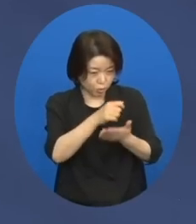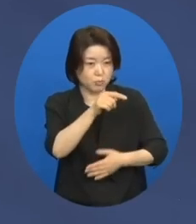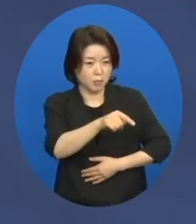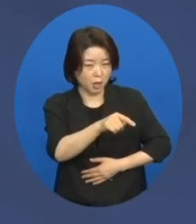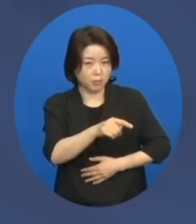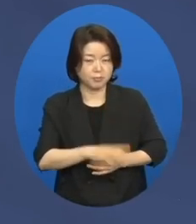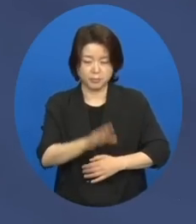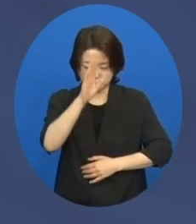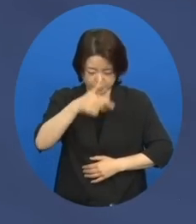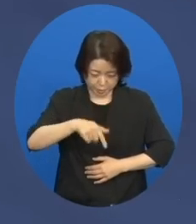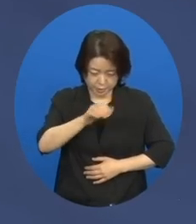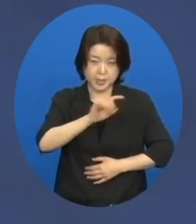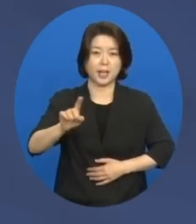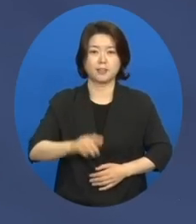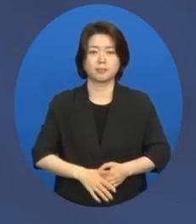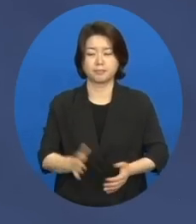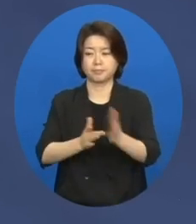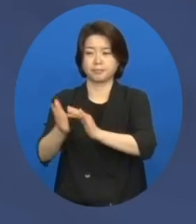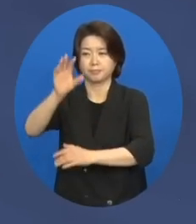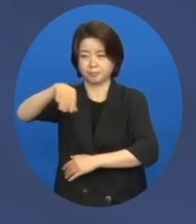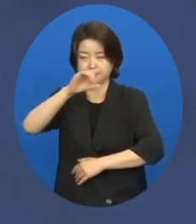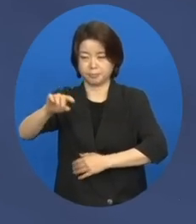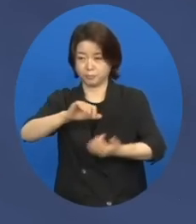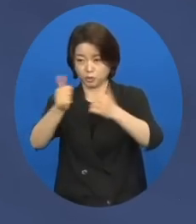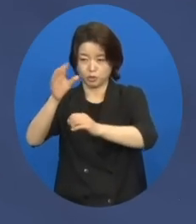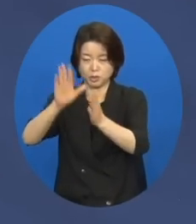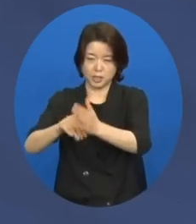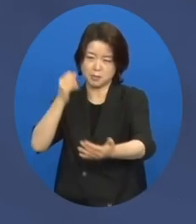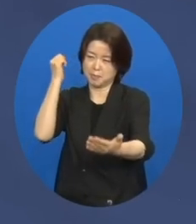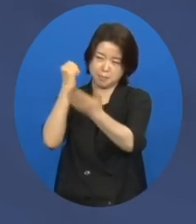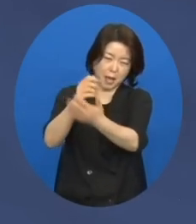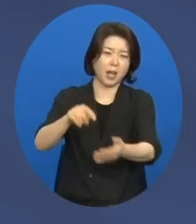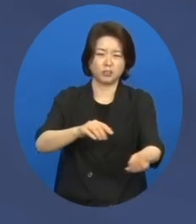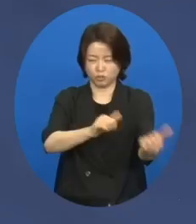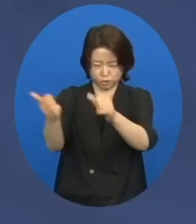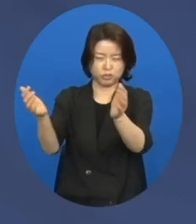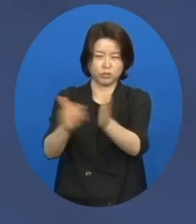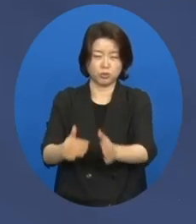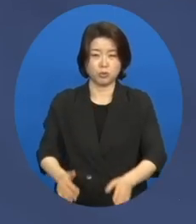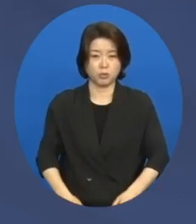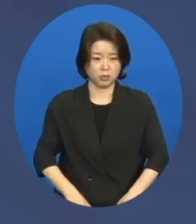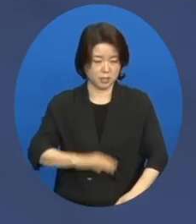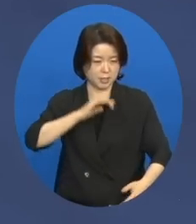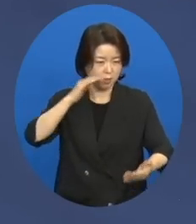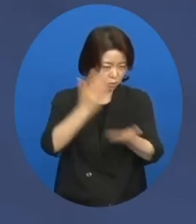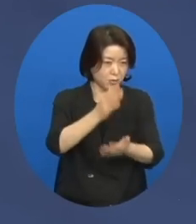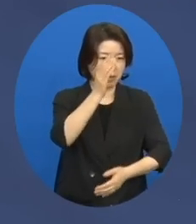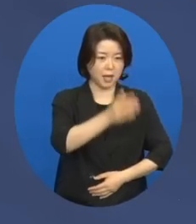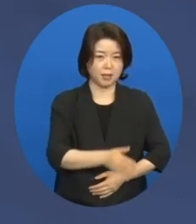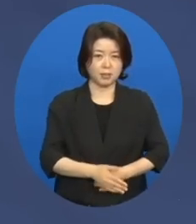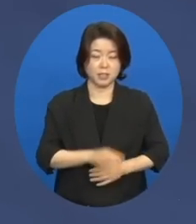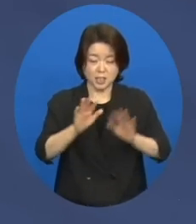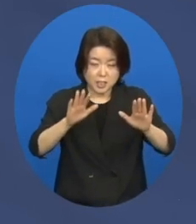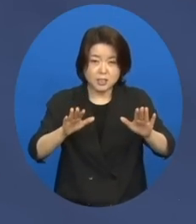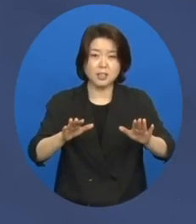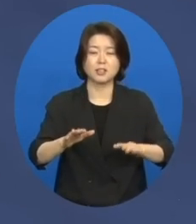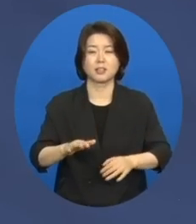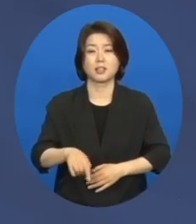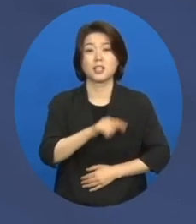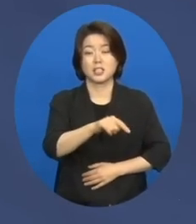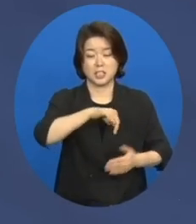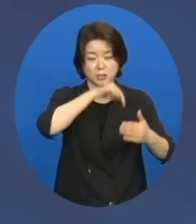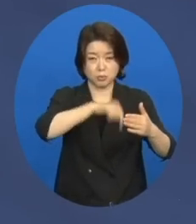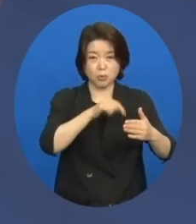너의 병든 자아는 예수 십자가에 죽을 때 이미 죽었어. 속지 마라. 그리고 이제는 내